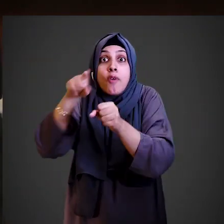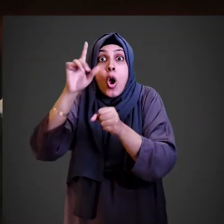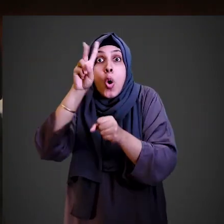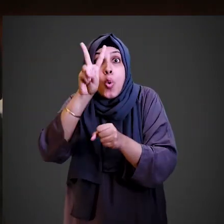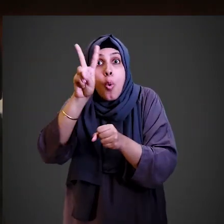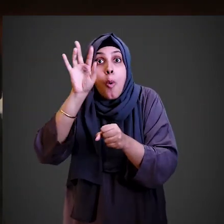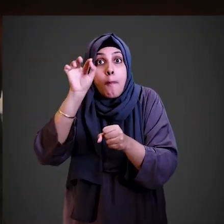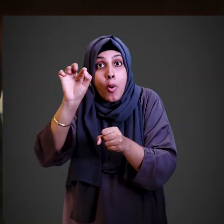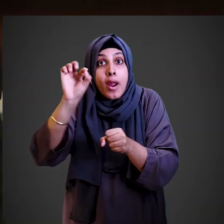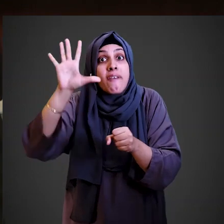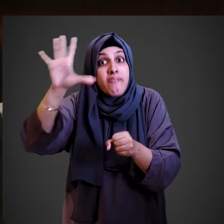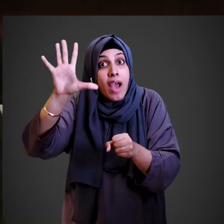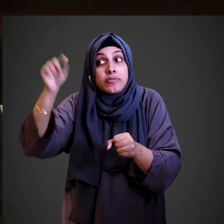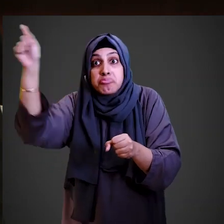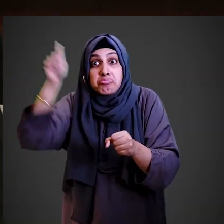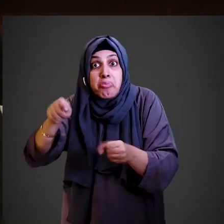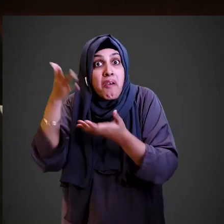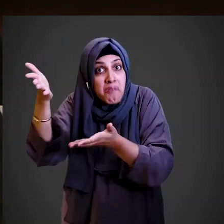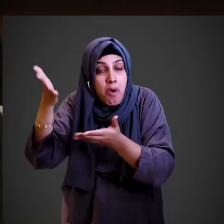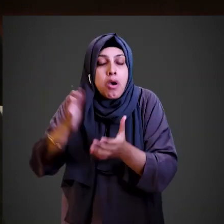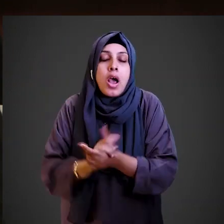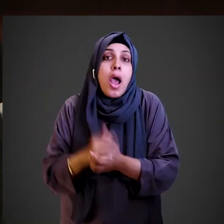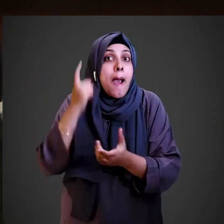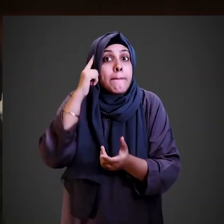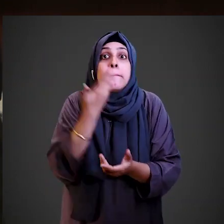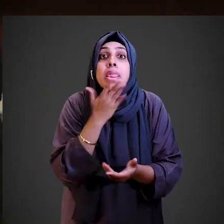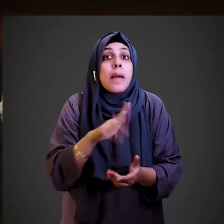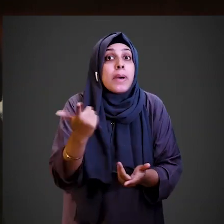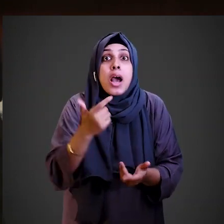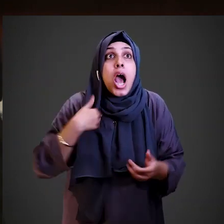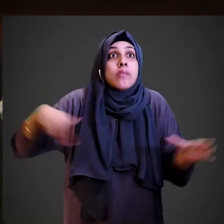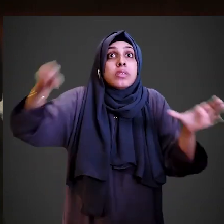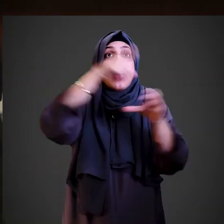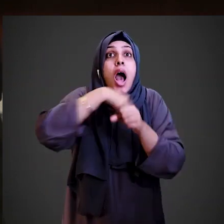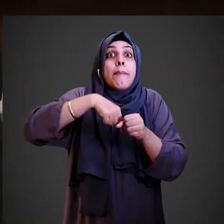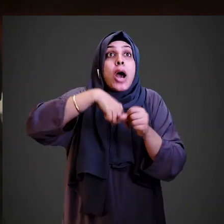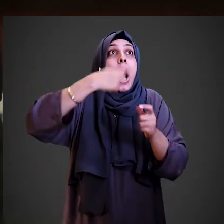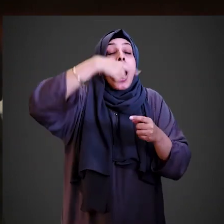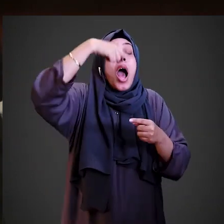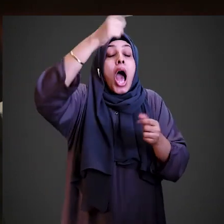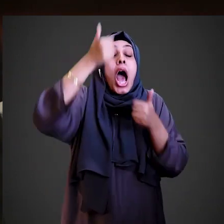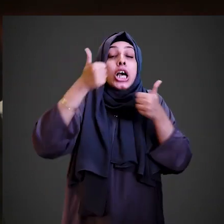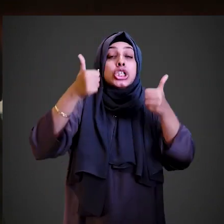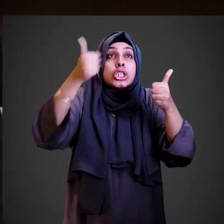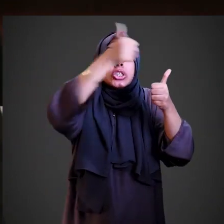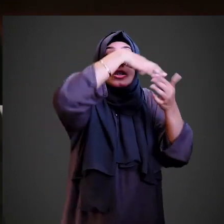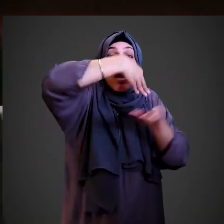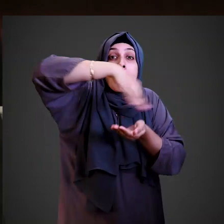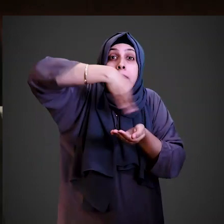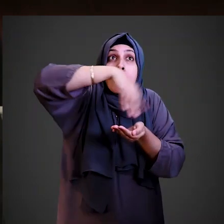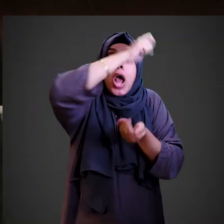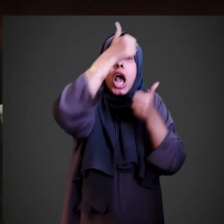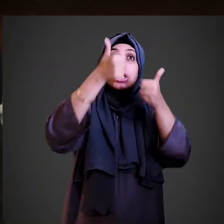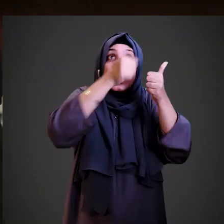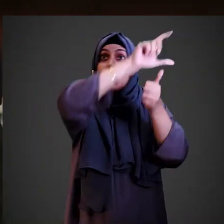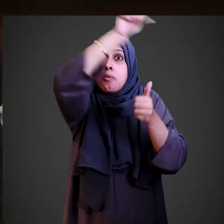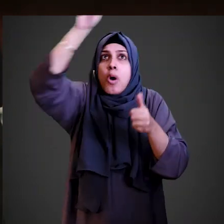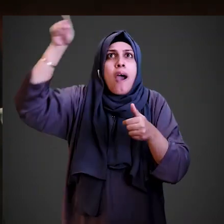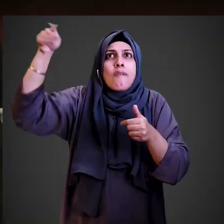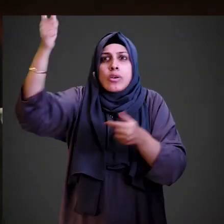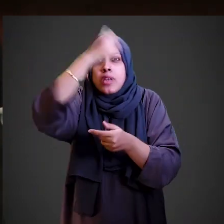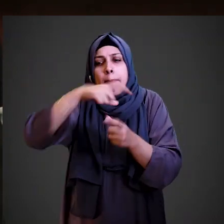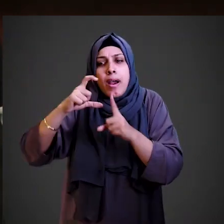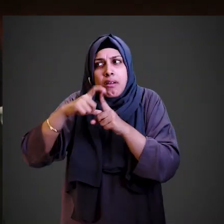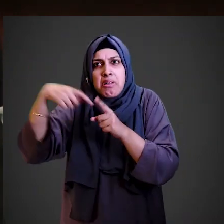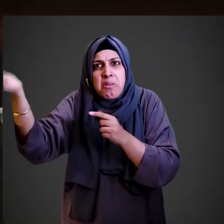کہ ہم بہت سارے بڑے ترقی یافتہ ممالک سے بھی زیادہ پیسے چیریٹی میں دے دیتے ہیں۔ اور اگر ہم دیکھیں کہ بہت